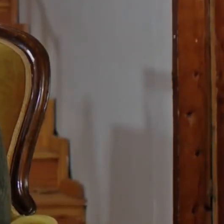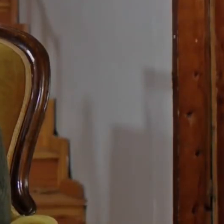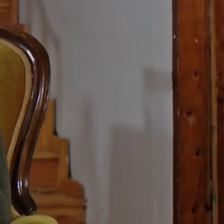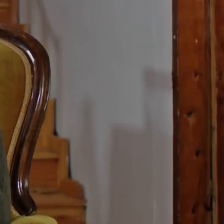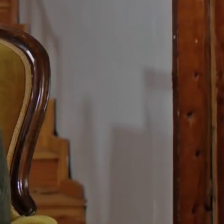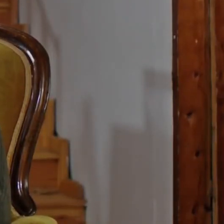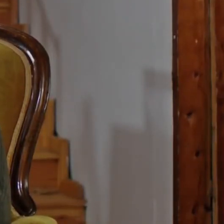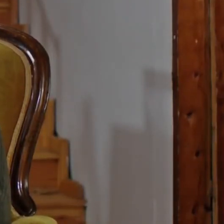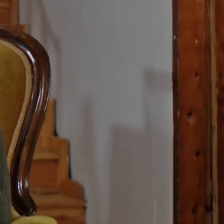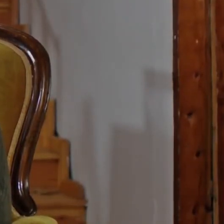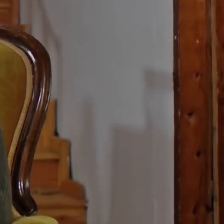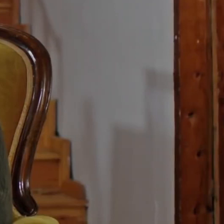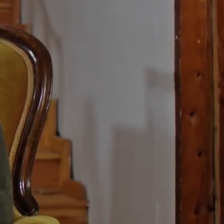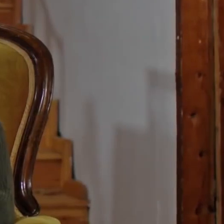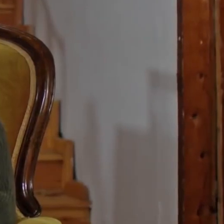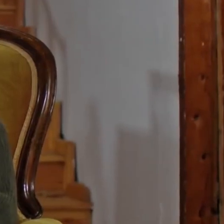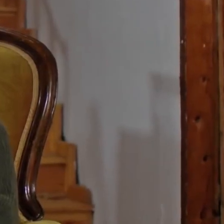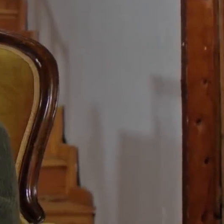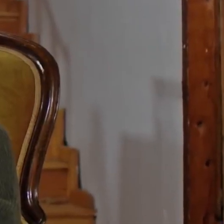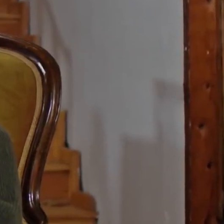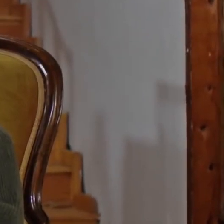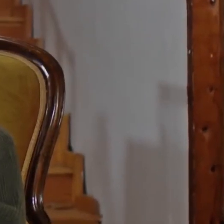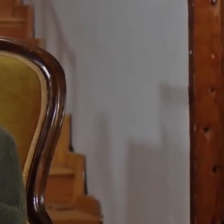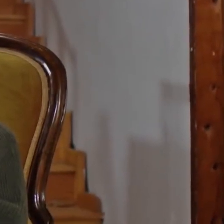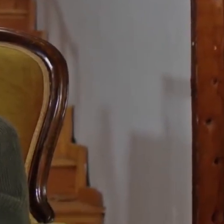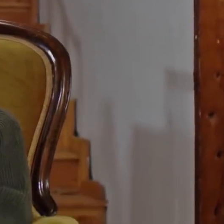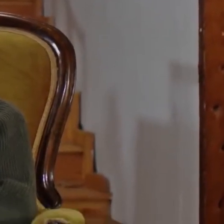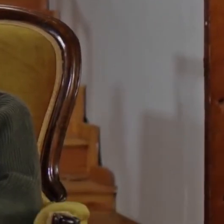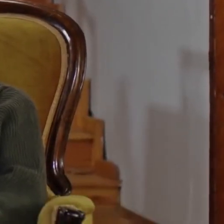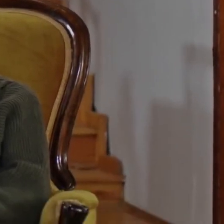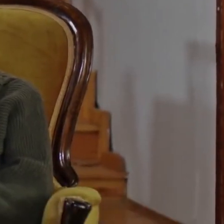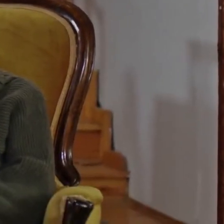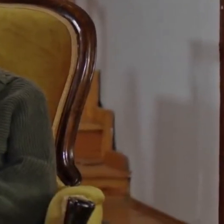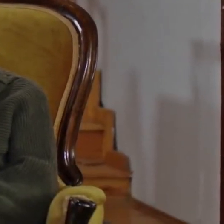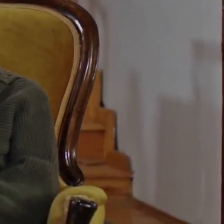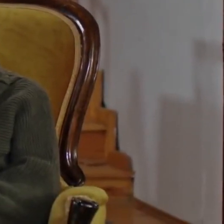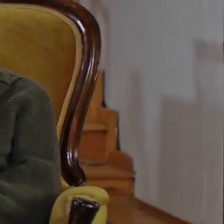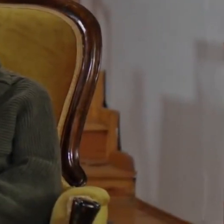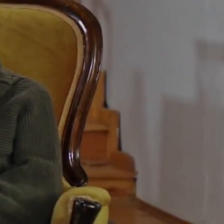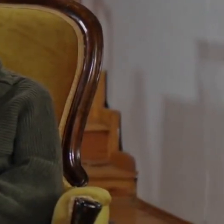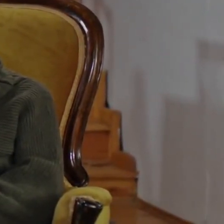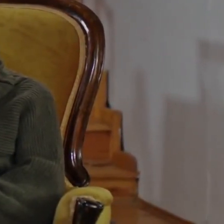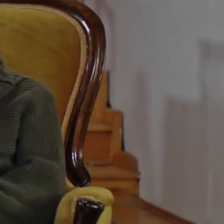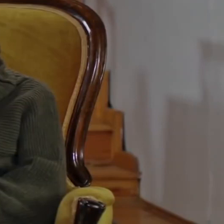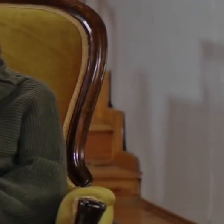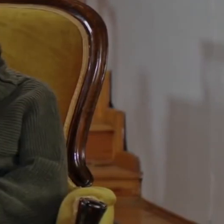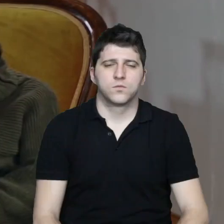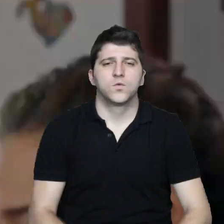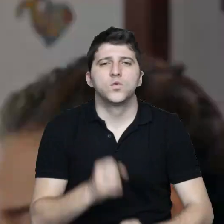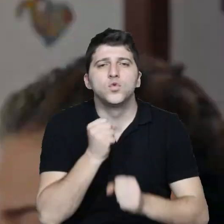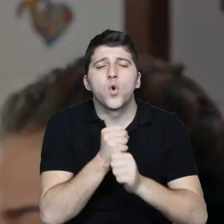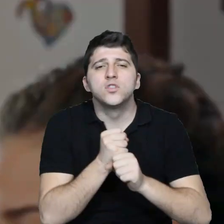Bardağı arkadaki masaya bıraktı. Gökçe elinin içini şakağına bastırmış, gözleri önünde. Kübra geçip yanındaki koltuğun kolçağına